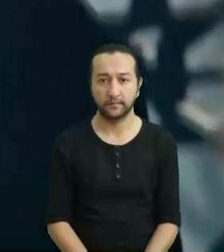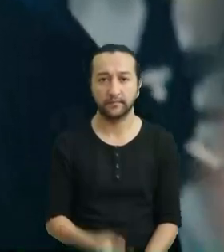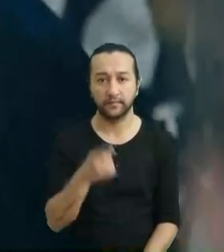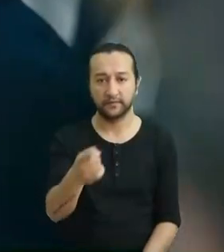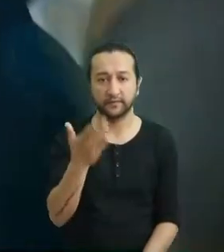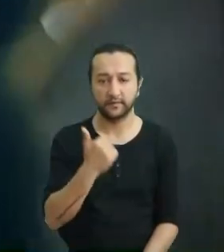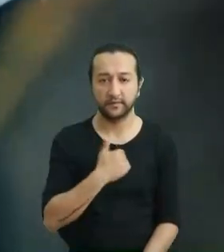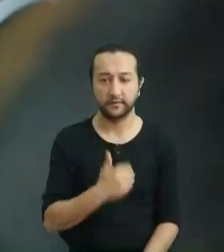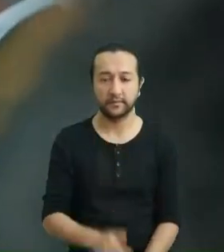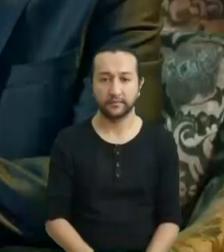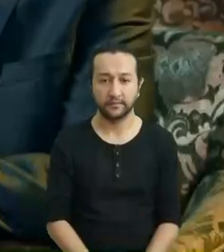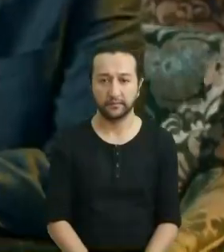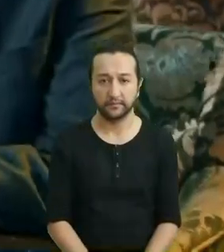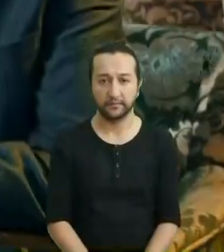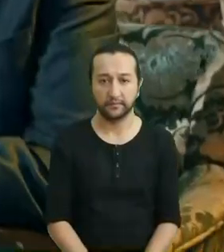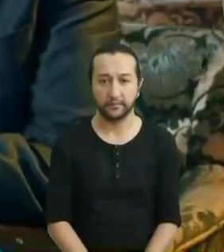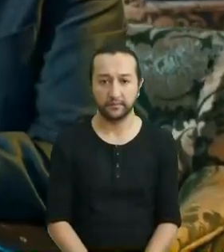Ver bana da.